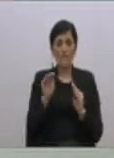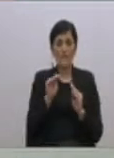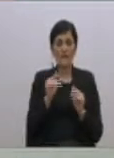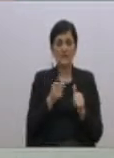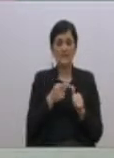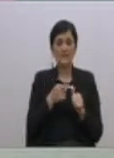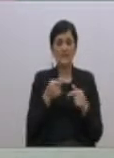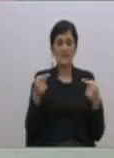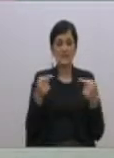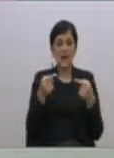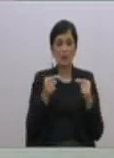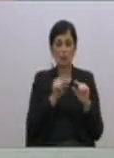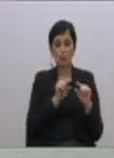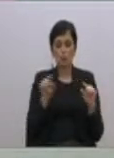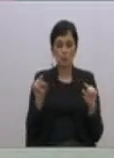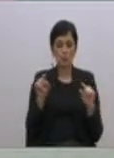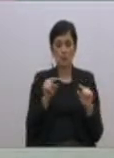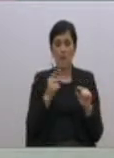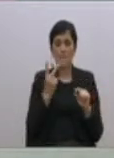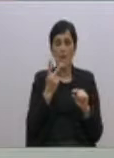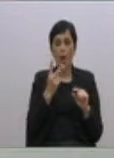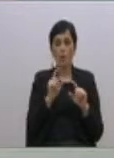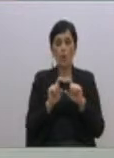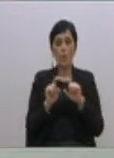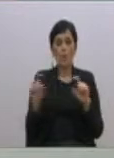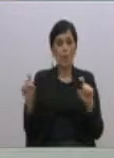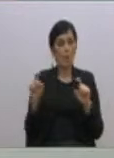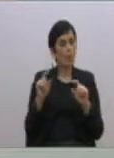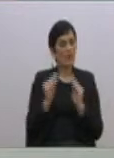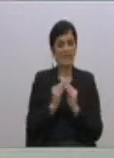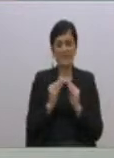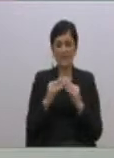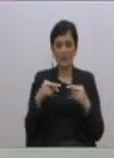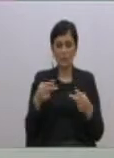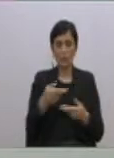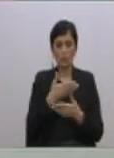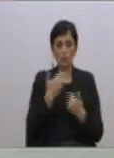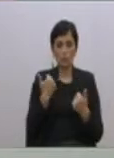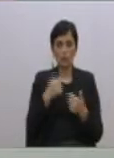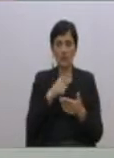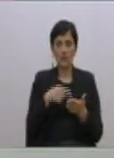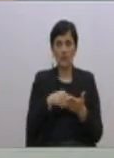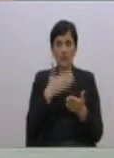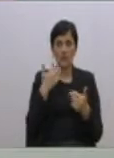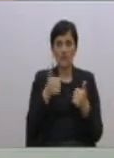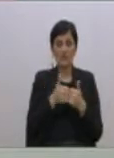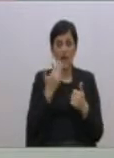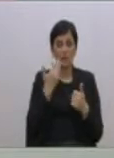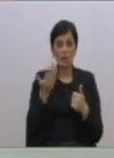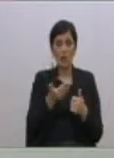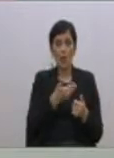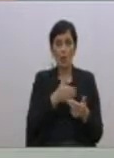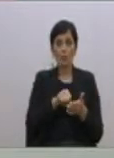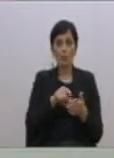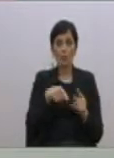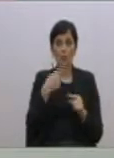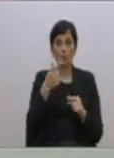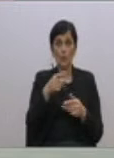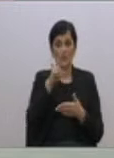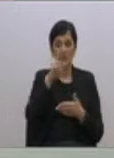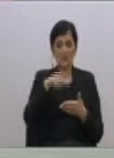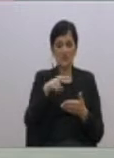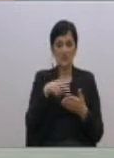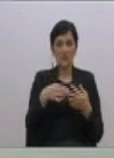სახელი დაზუსტდა. Კითხვები არის მეორე მოხშეთვალეს უცვლელი რედაქციით არის წარმოდგენილი. Კითხვები არის თანამხსნელ სარსოს გამოსვლა შემდეგი სალიცენზიო